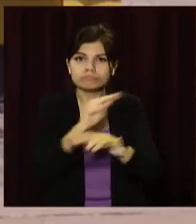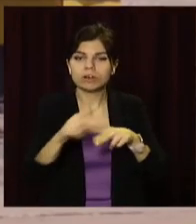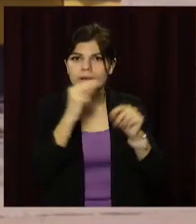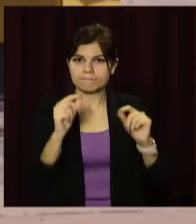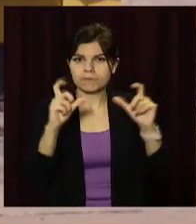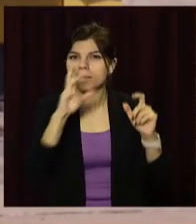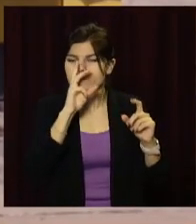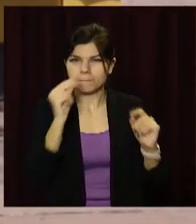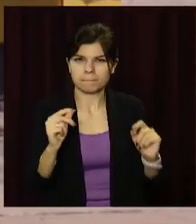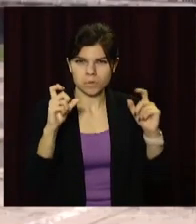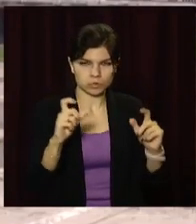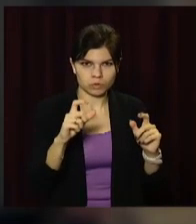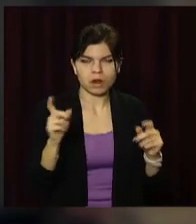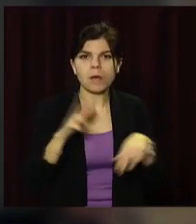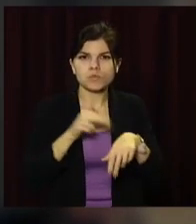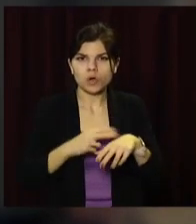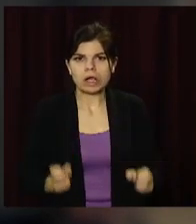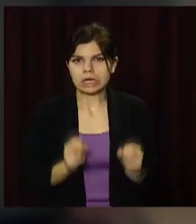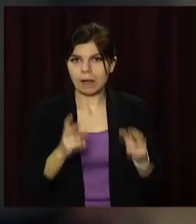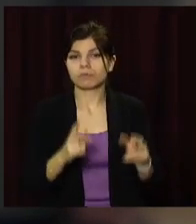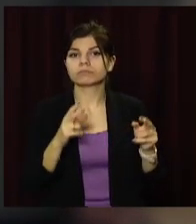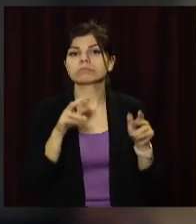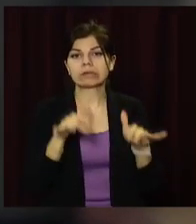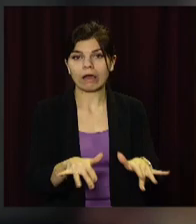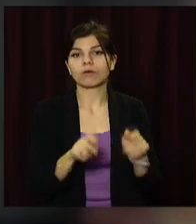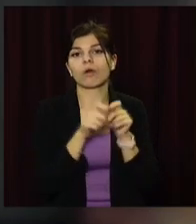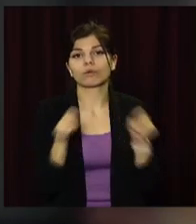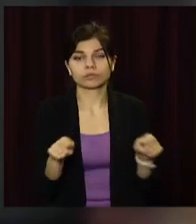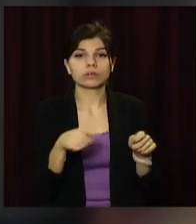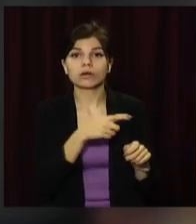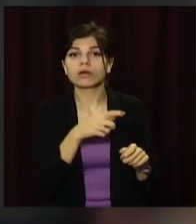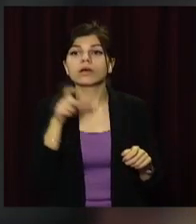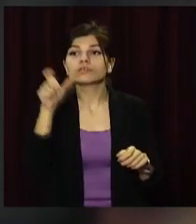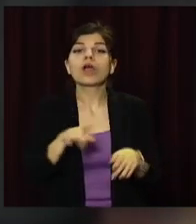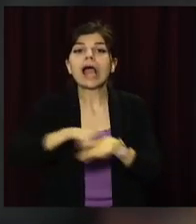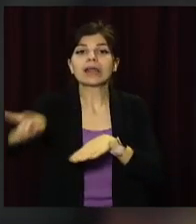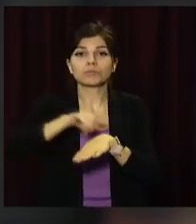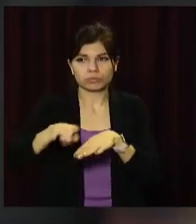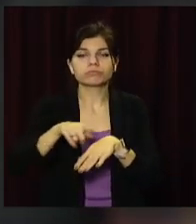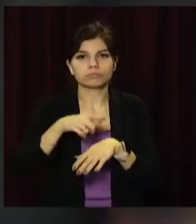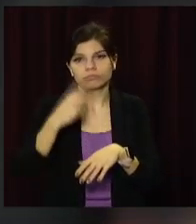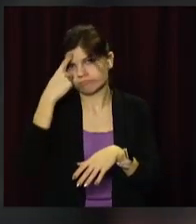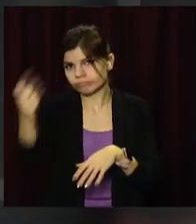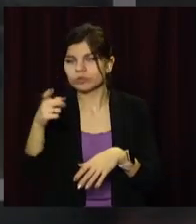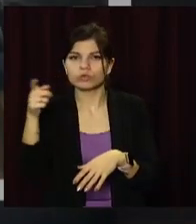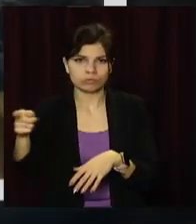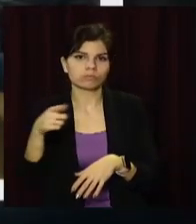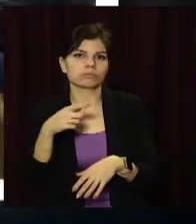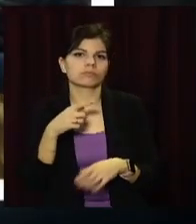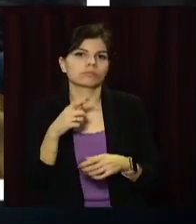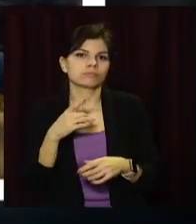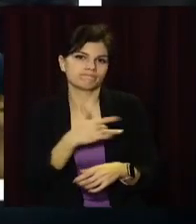будівельні матеріали та зарплатню підрядникам. Поліція відкрила кримінальне провадження. Керівникові міжнародного аеропорту повідомили про